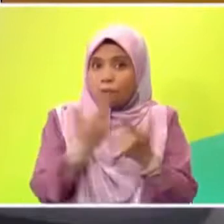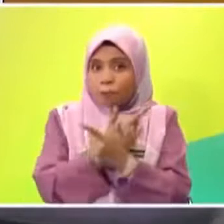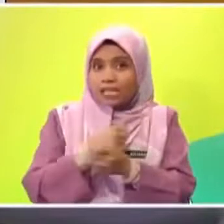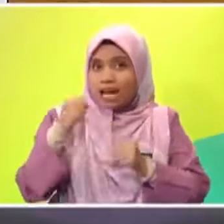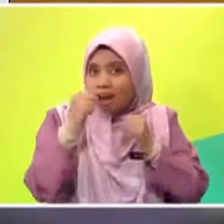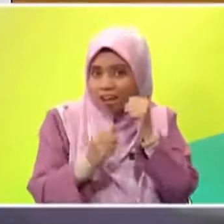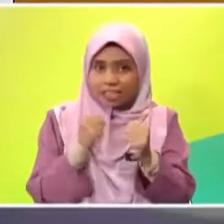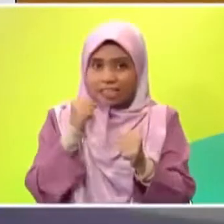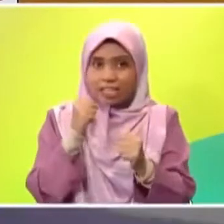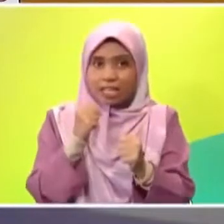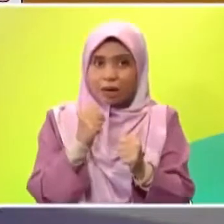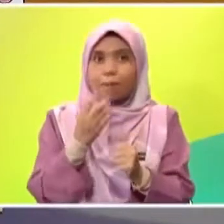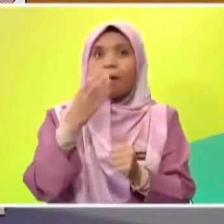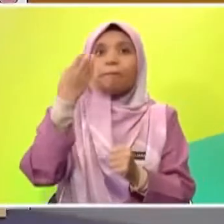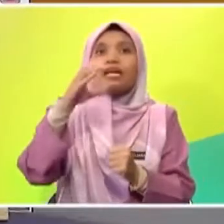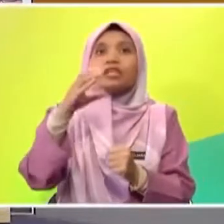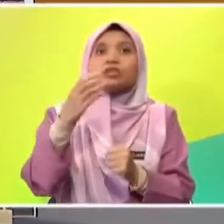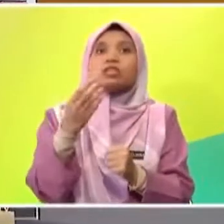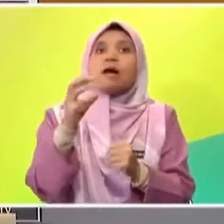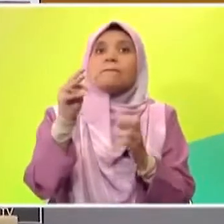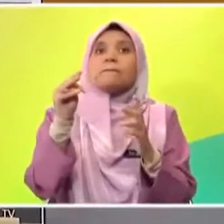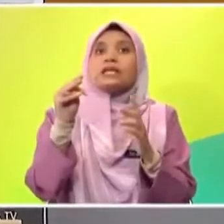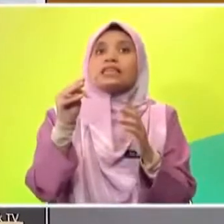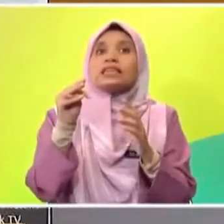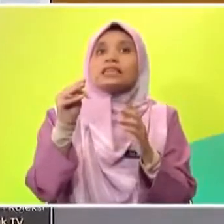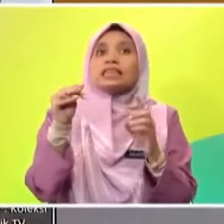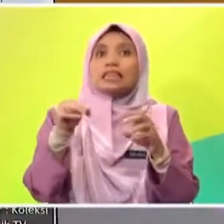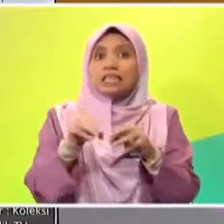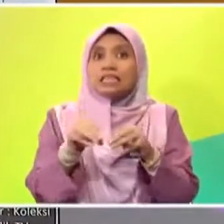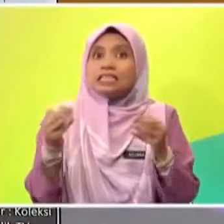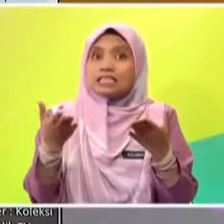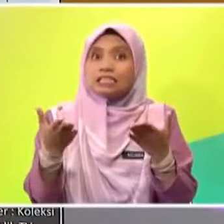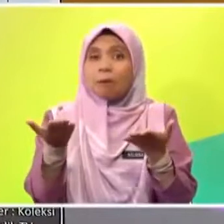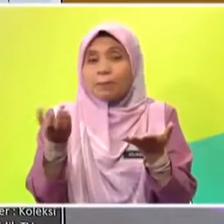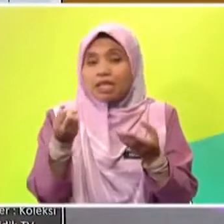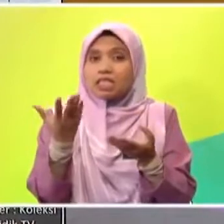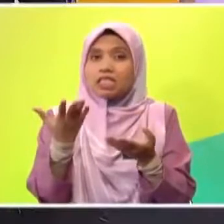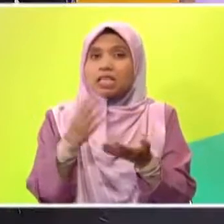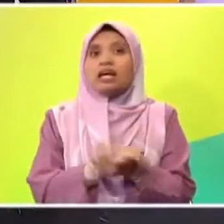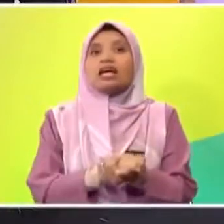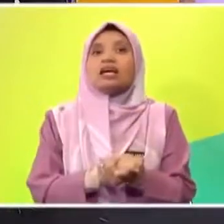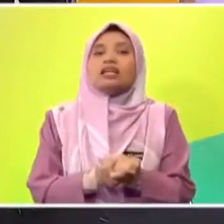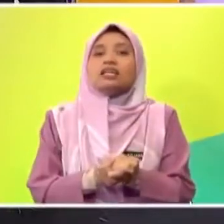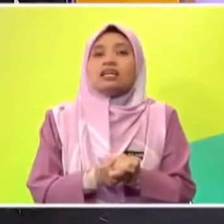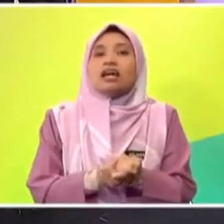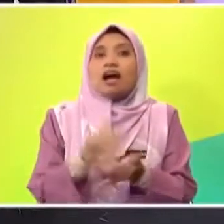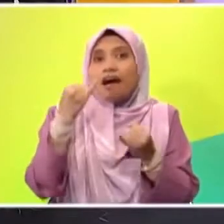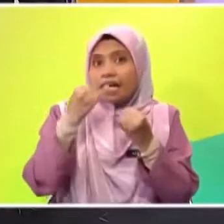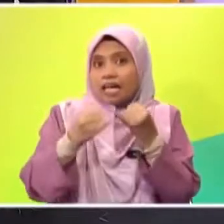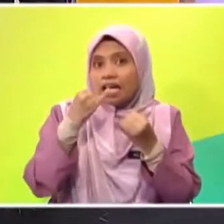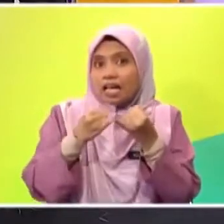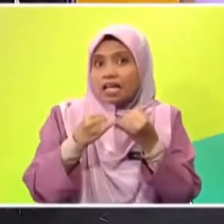beberapa ratus Mitch 100 mil saja 100 mil teh bye bye dan yang terakhir adalah